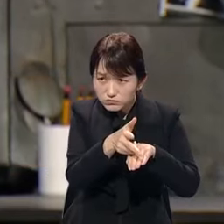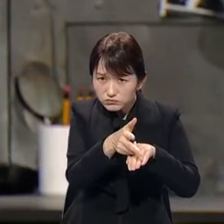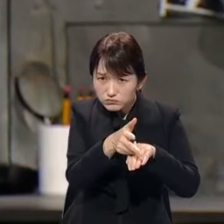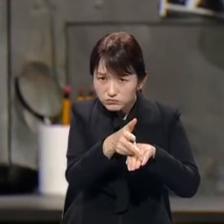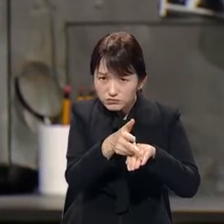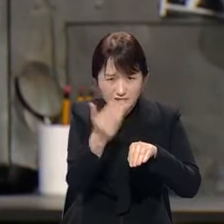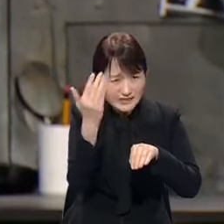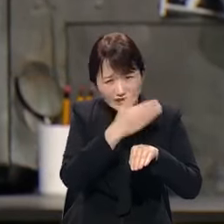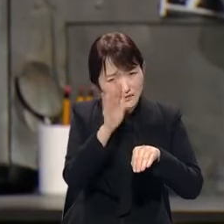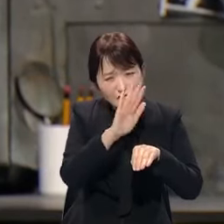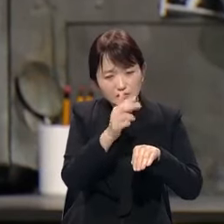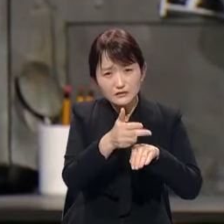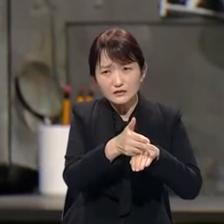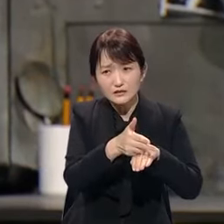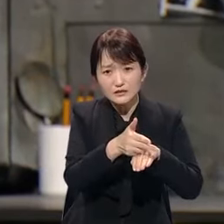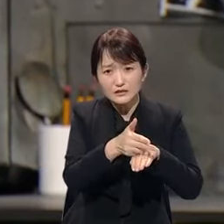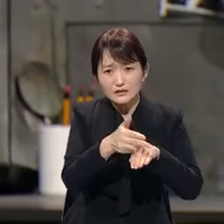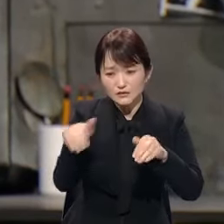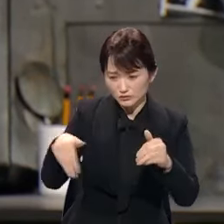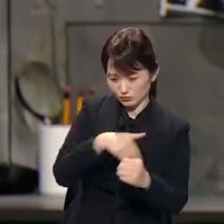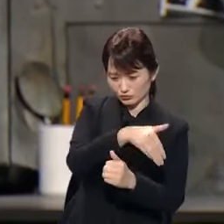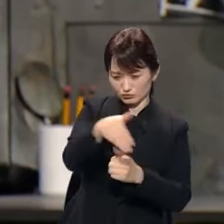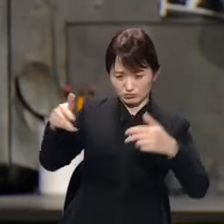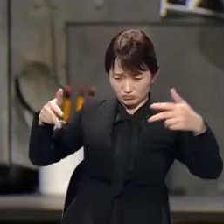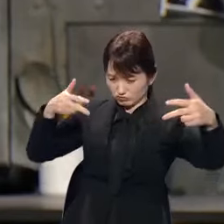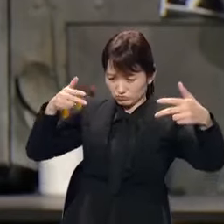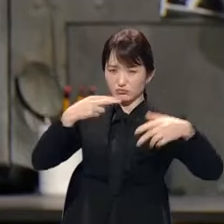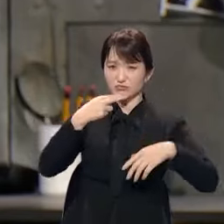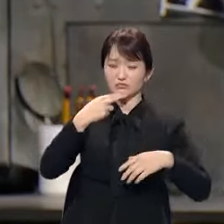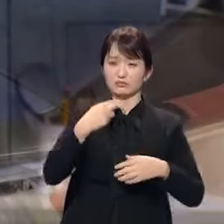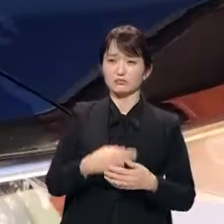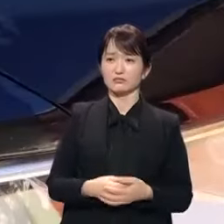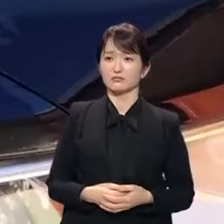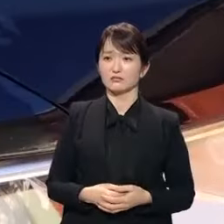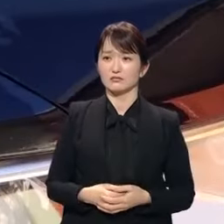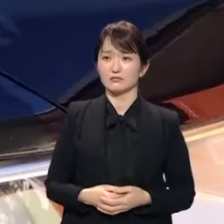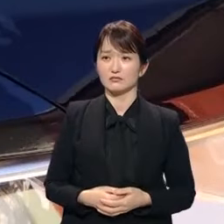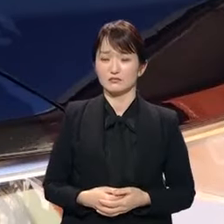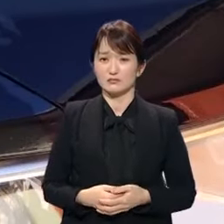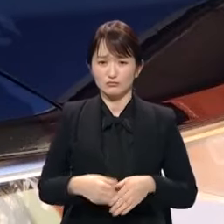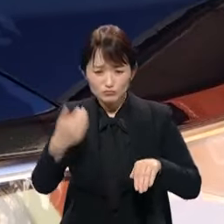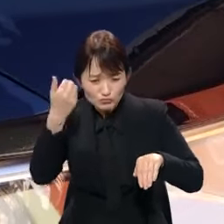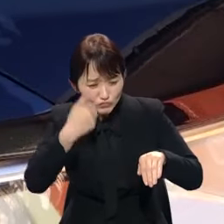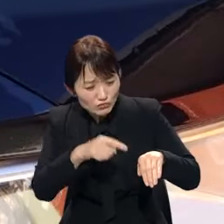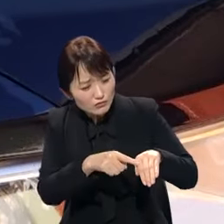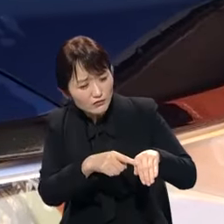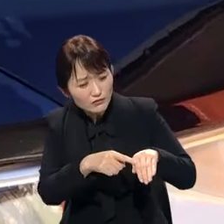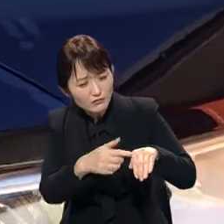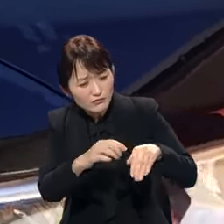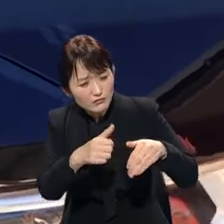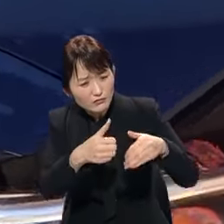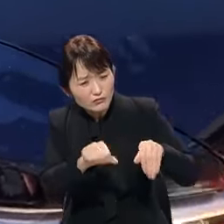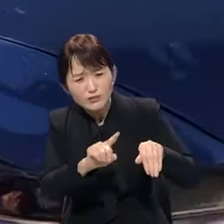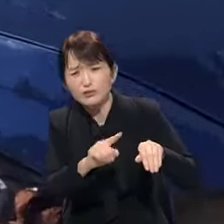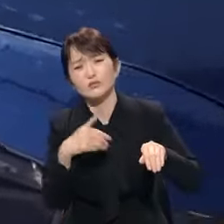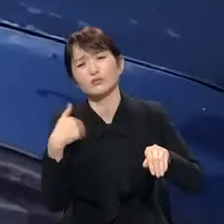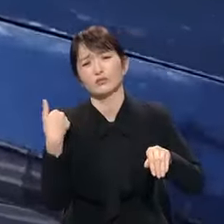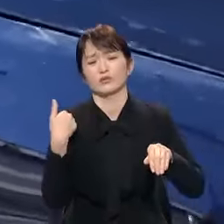좋지 않아요. 또 주위에 CCTV는 없는 것 같아요. 그러다 보니까 사람이 누가 했는지 명확하게 확인이 불가능합니다.